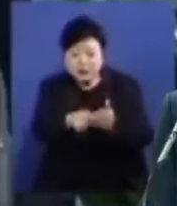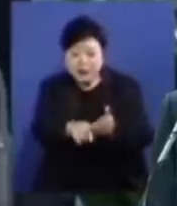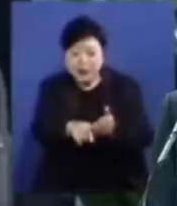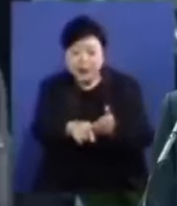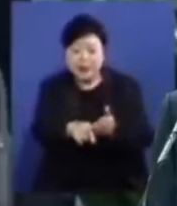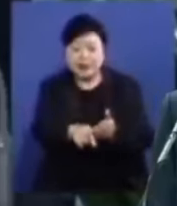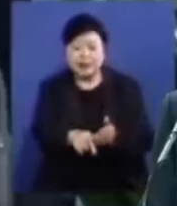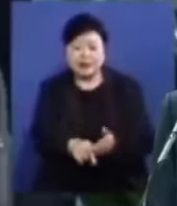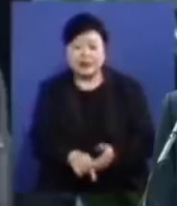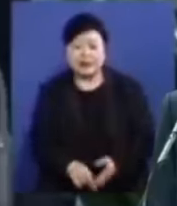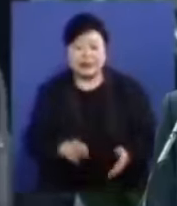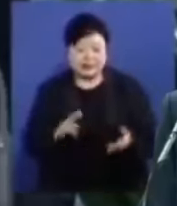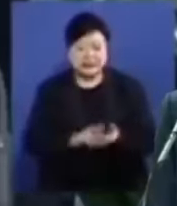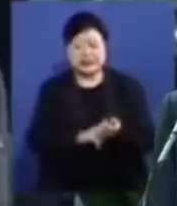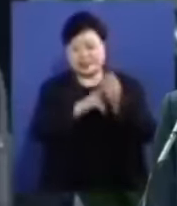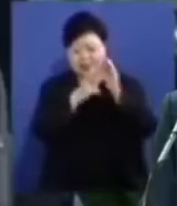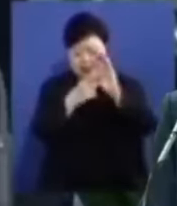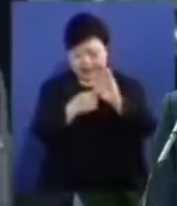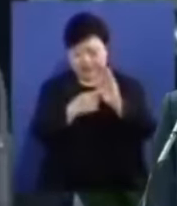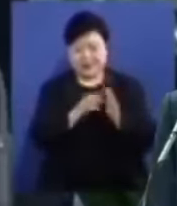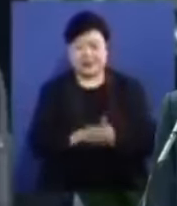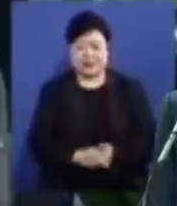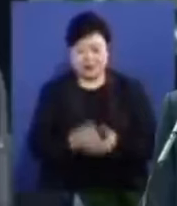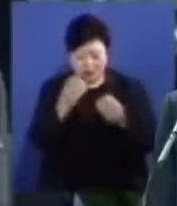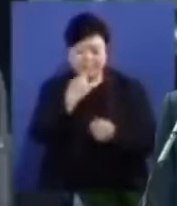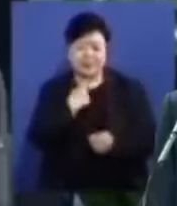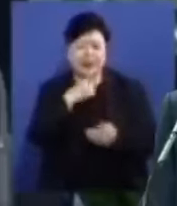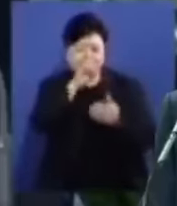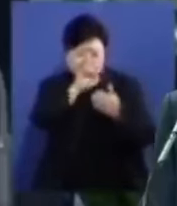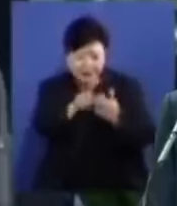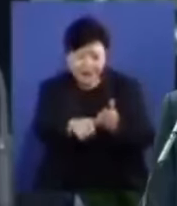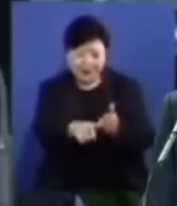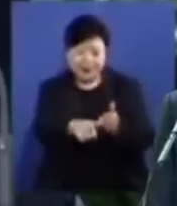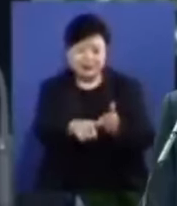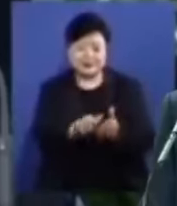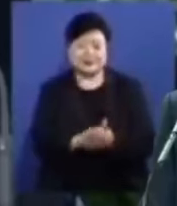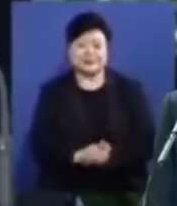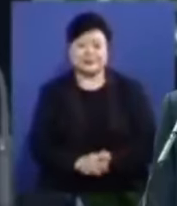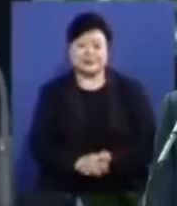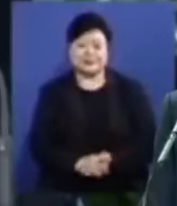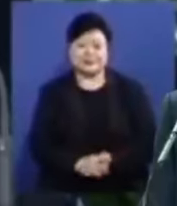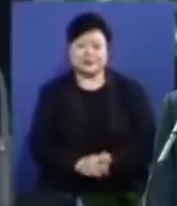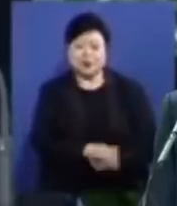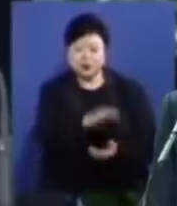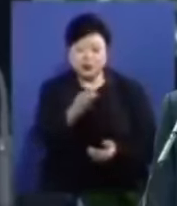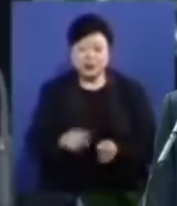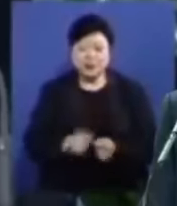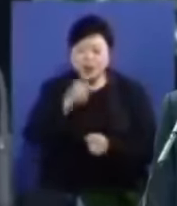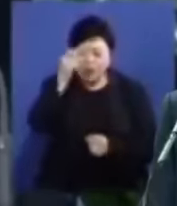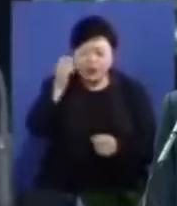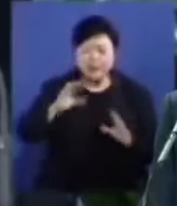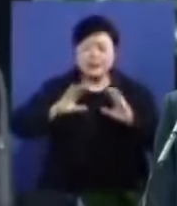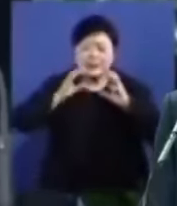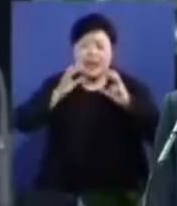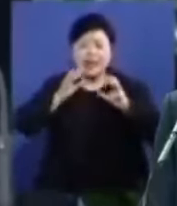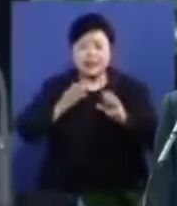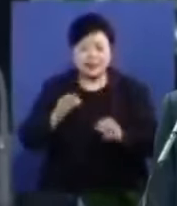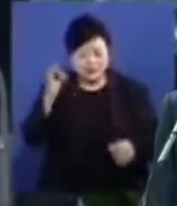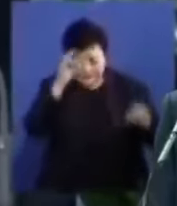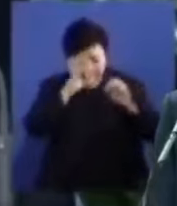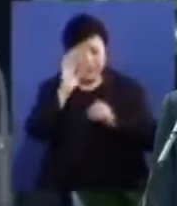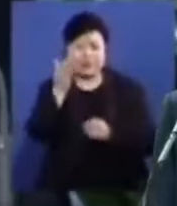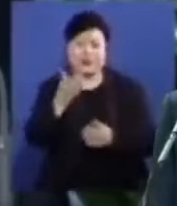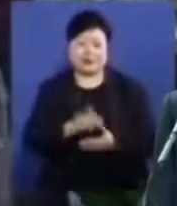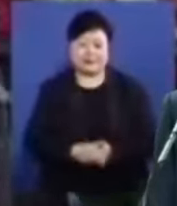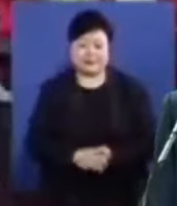그러한 역사가 일어난다는 것입니다. 고난당할 때 우리는 영원한 천국의 품을 찾게 되는